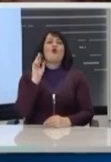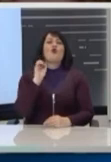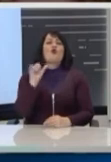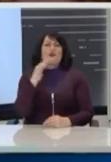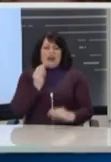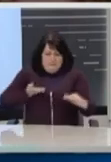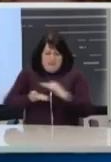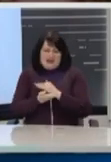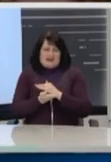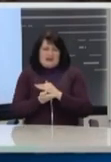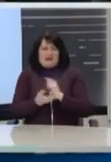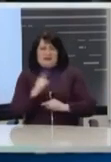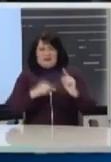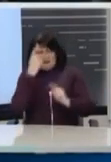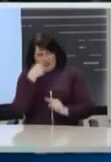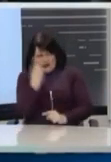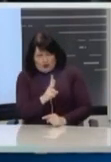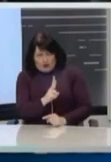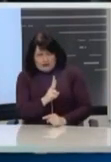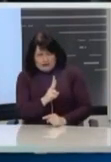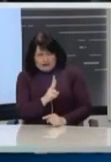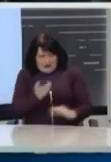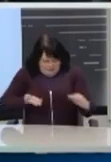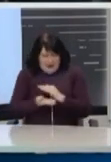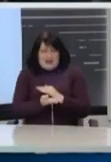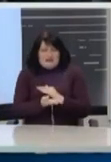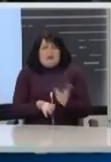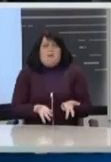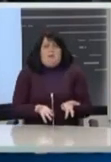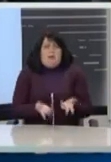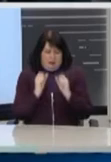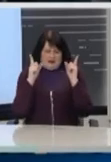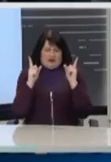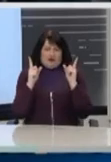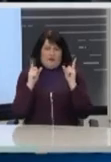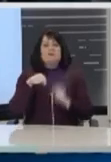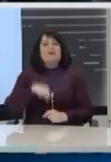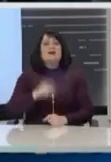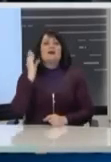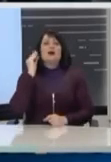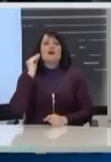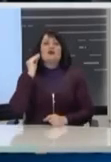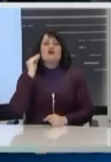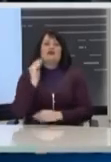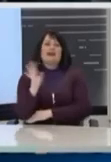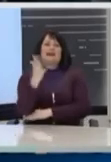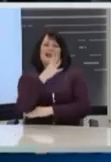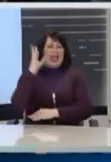της. Πρωτοφανές. Και σήμερα ακούσαμε ότι ο δασάρχης του